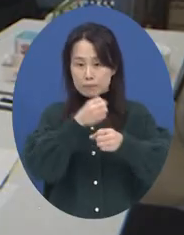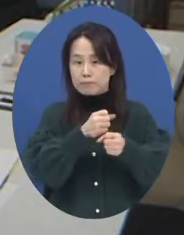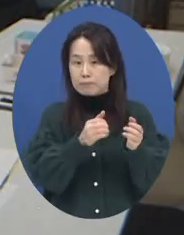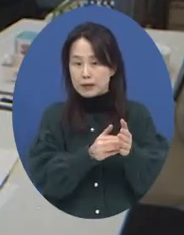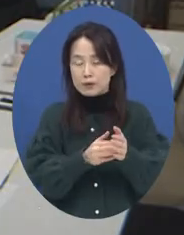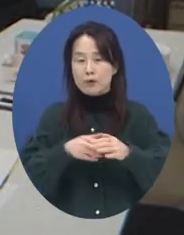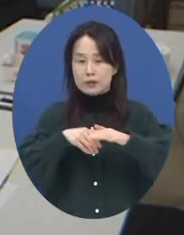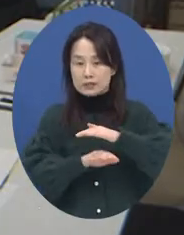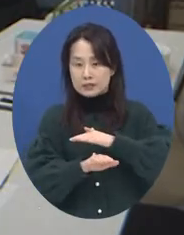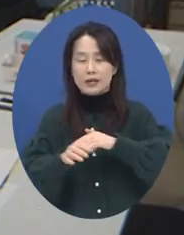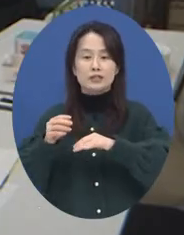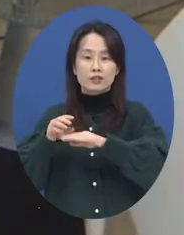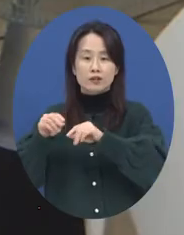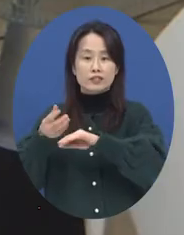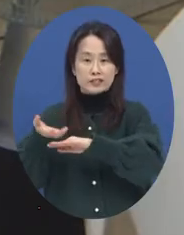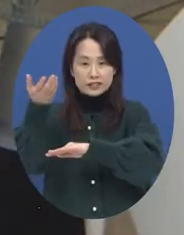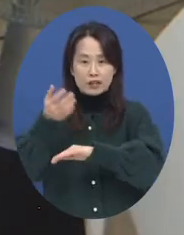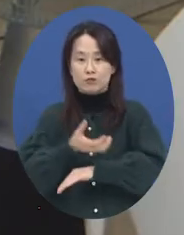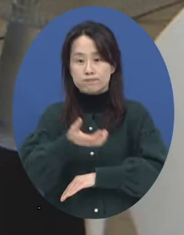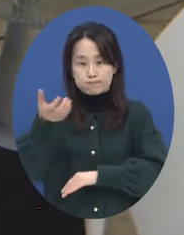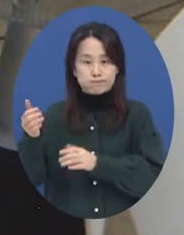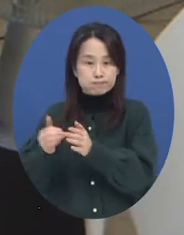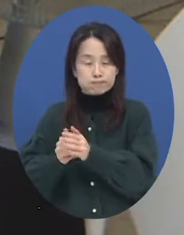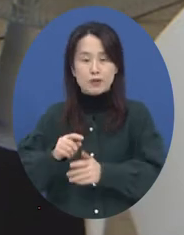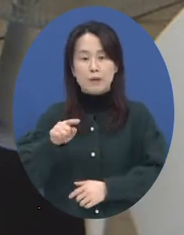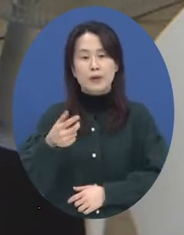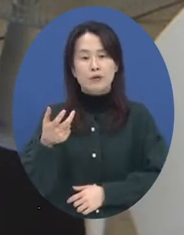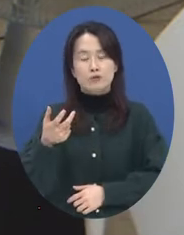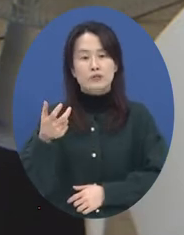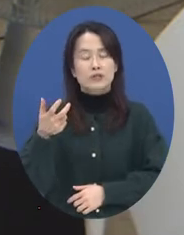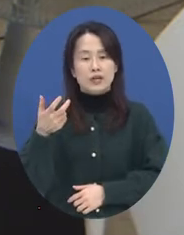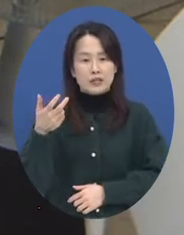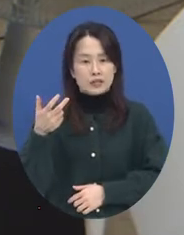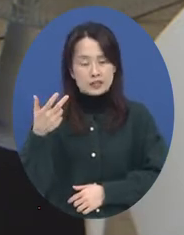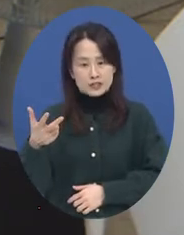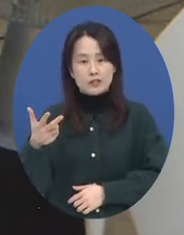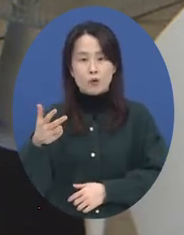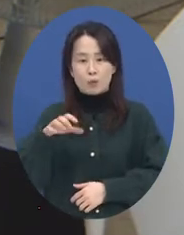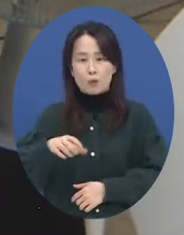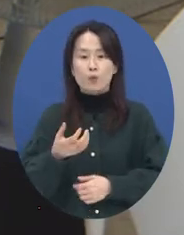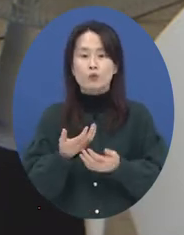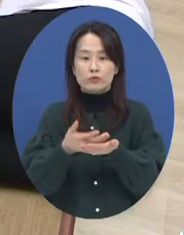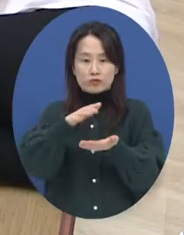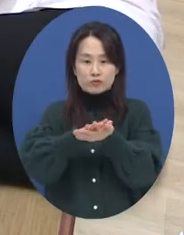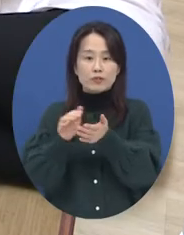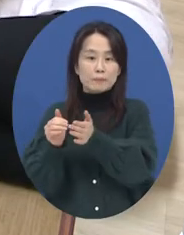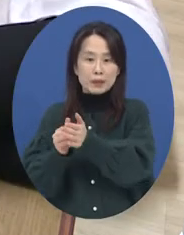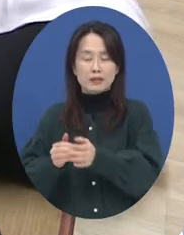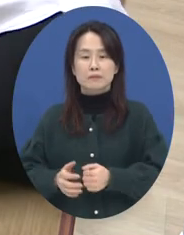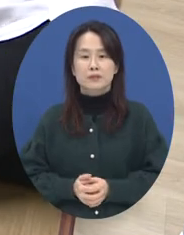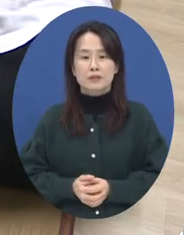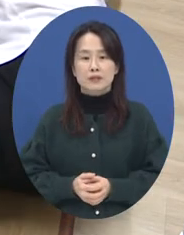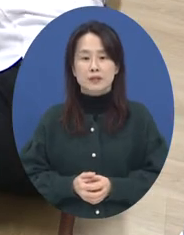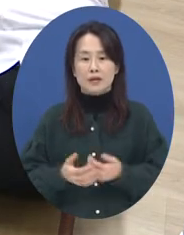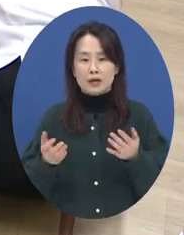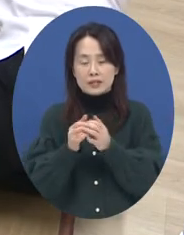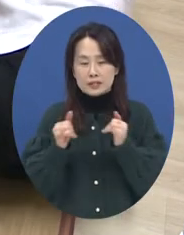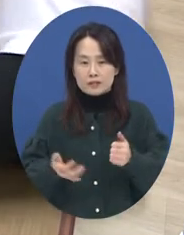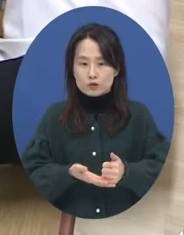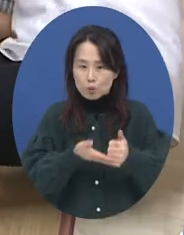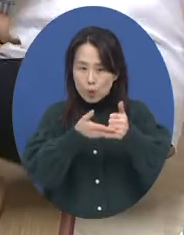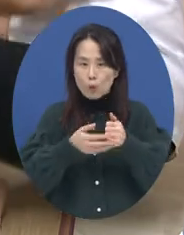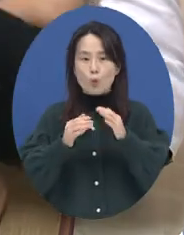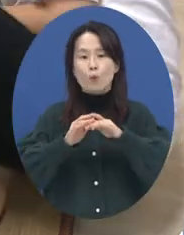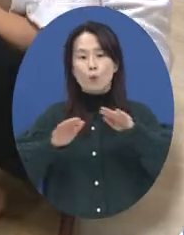곳은 시아 에서 지상으로 이전 백신 7 것은 황개 시설 갱스터 릴 개선했습니다 노동이 존중받는 공정은